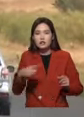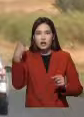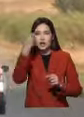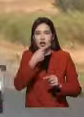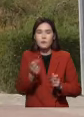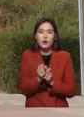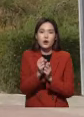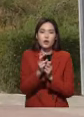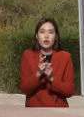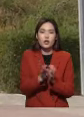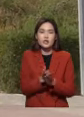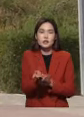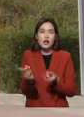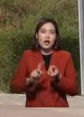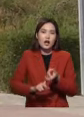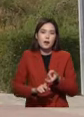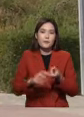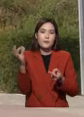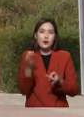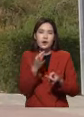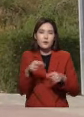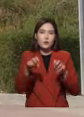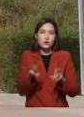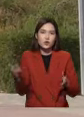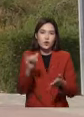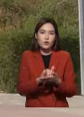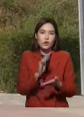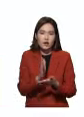12 мачты байланыс антенна діңгектері орнатылады.